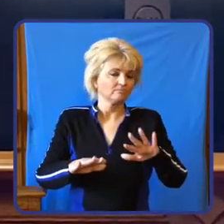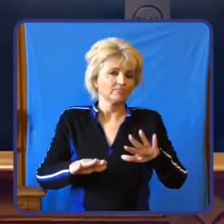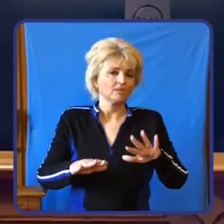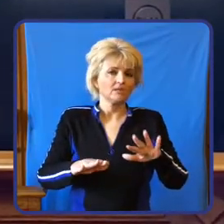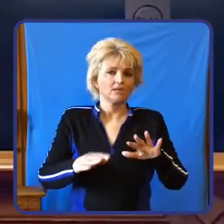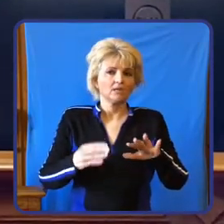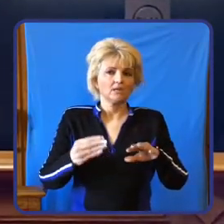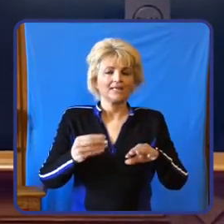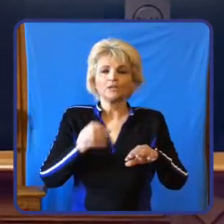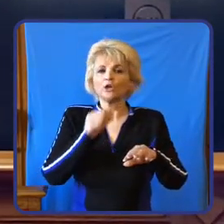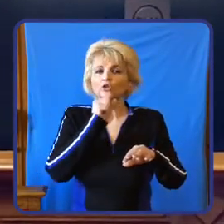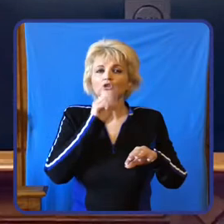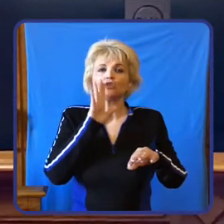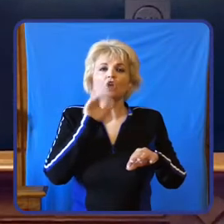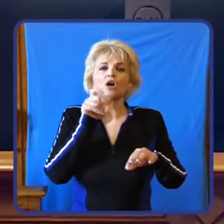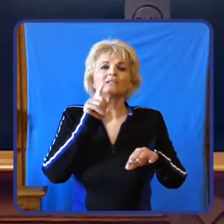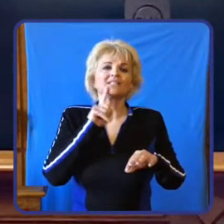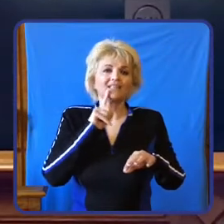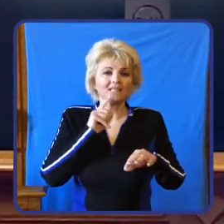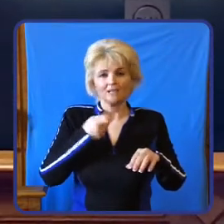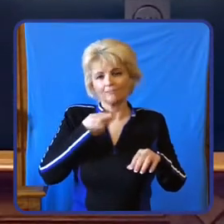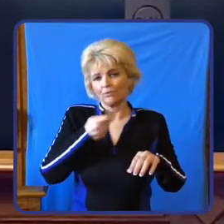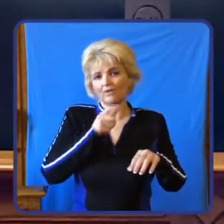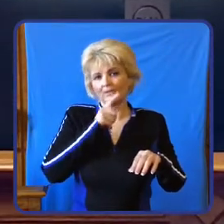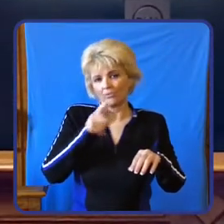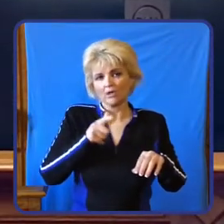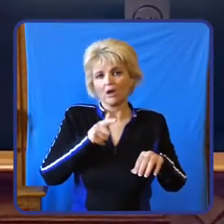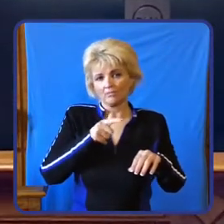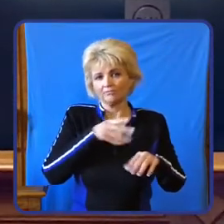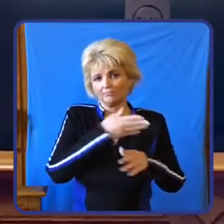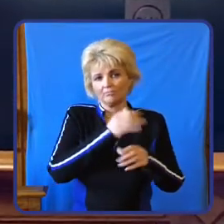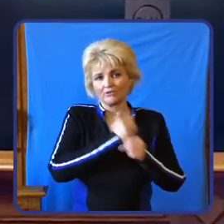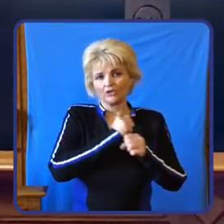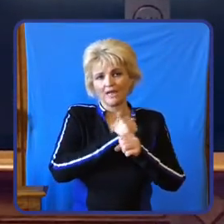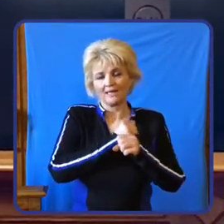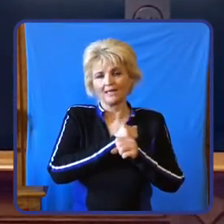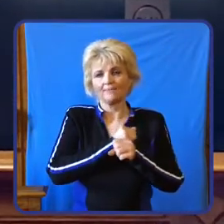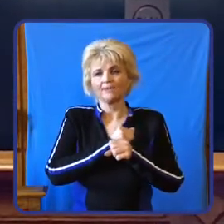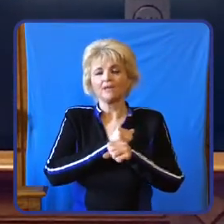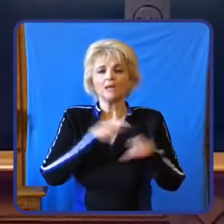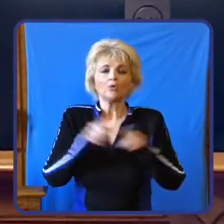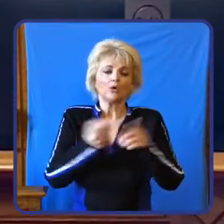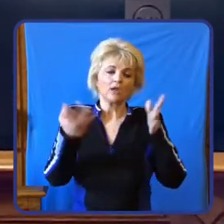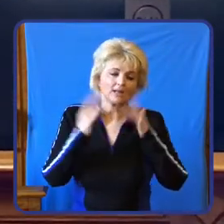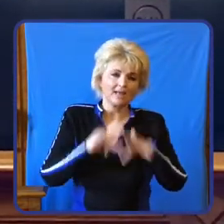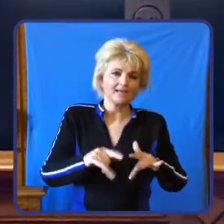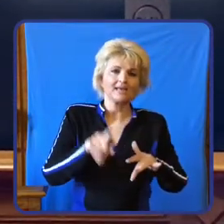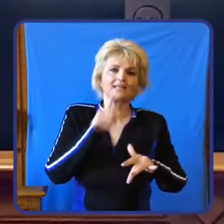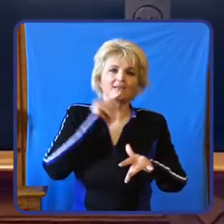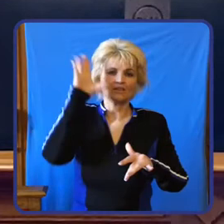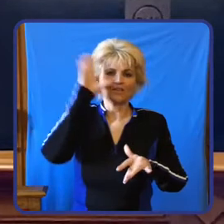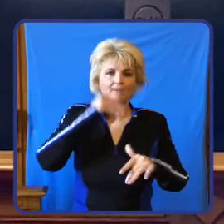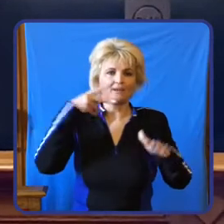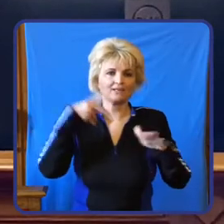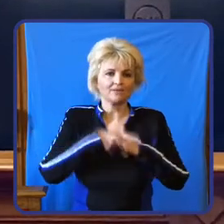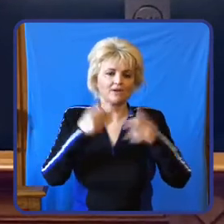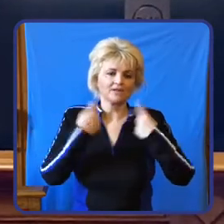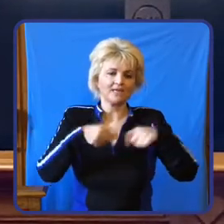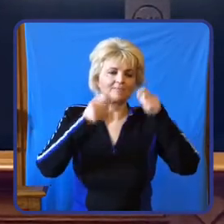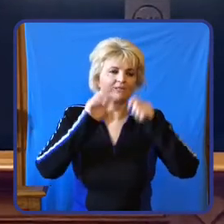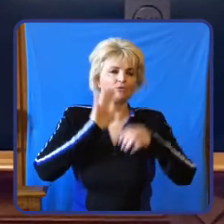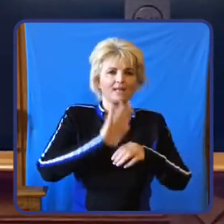ezt konkrétan a Saci Büfé látja el. Tehát ezt az igényt szeretnénk azzal kielégíteni, hogy egy olyan helyen, ahol keveseket zavar, építünk nekik